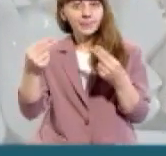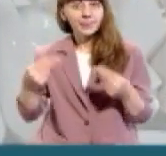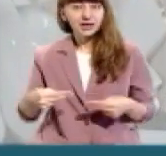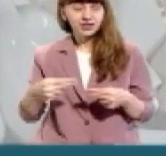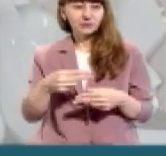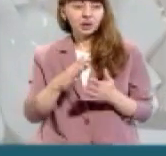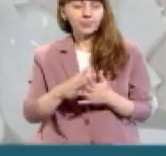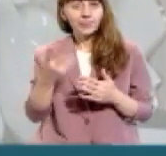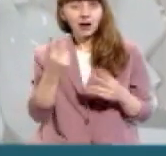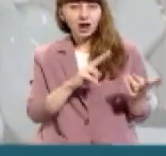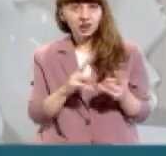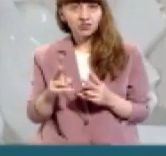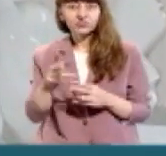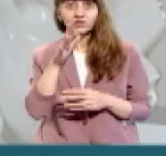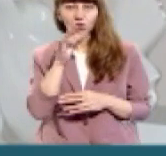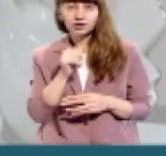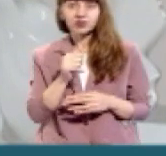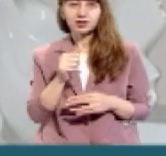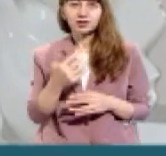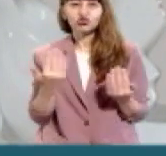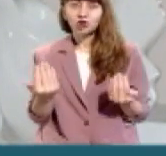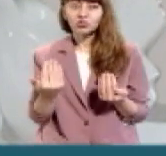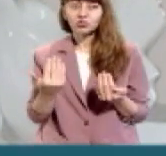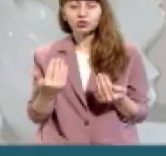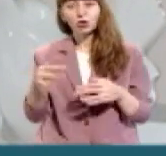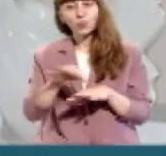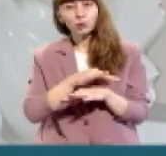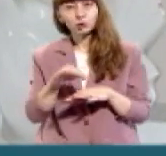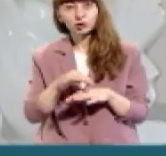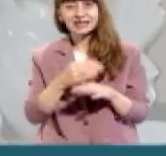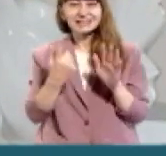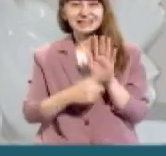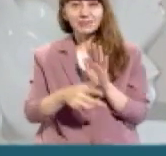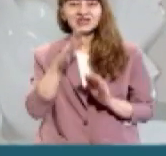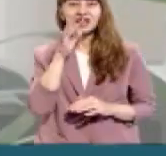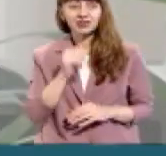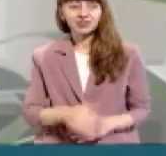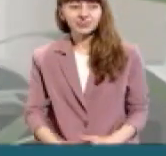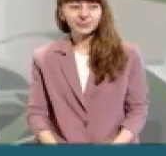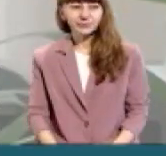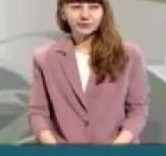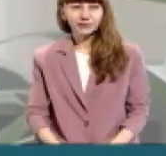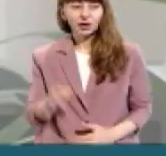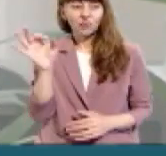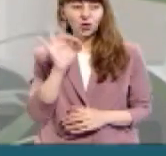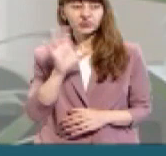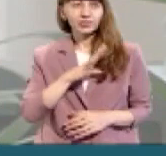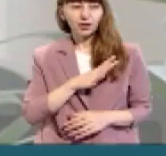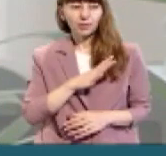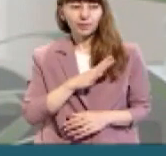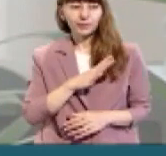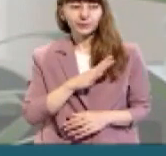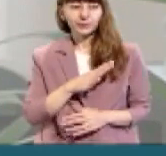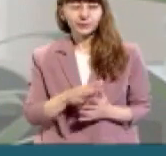узаконила отношения пара, будучи в солидном возрасте. Теперь уже супругам за 70 лет. В октябре месяце